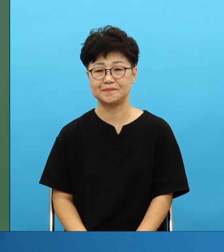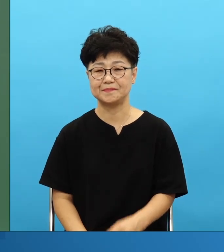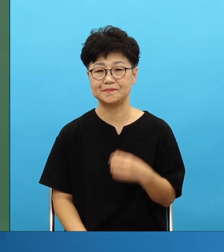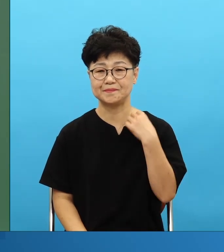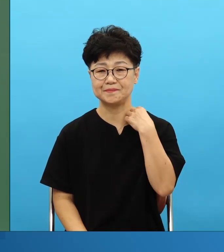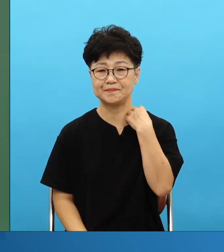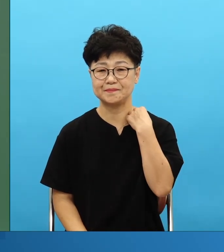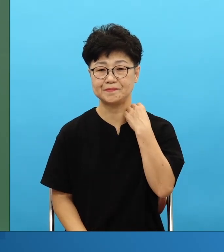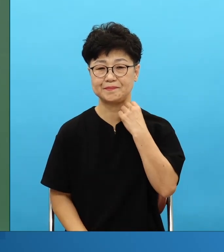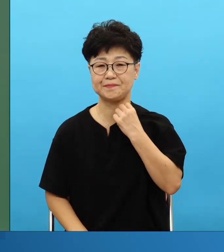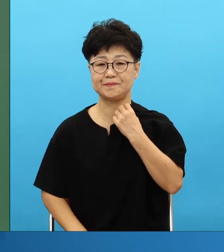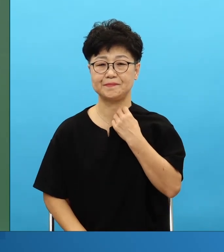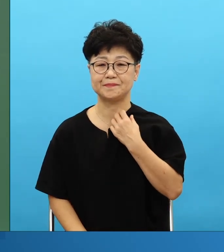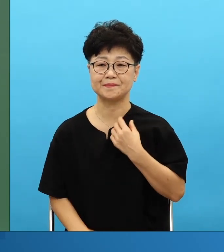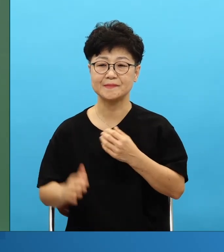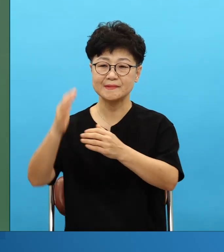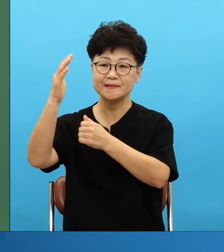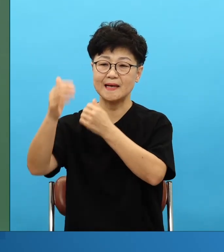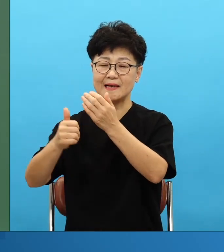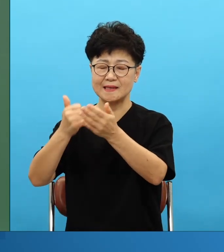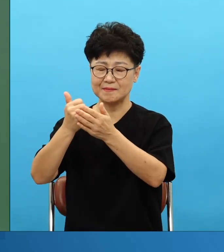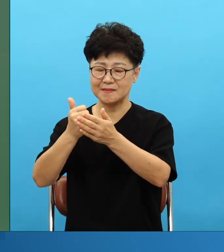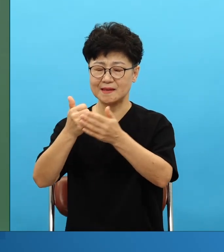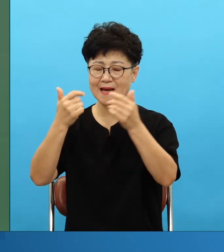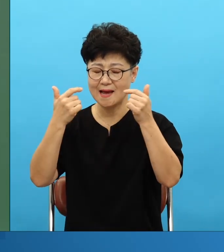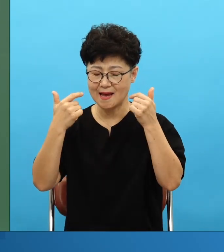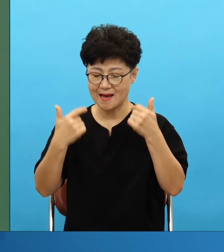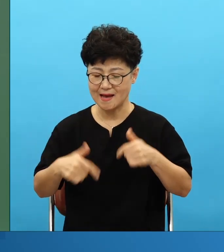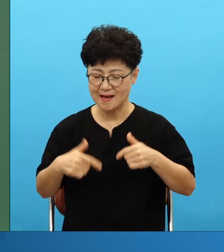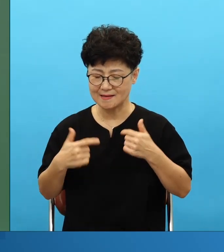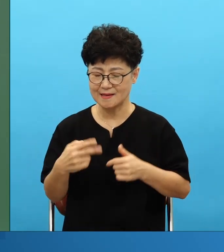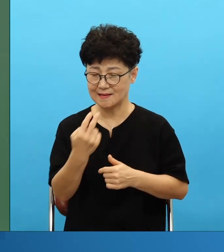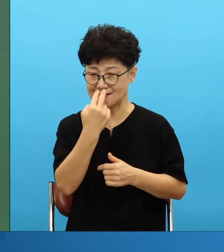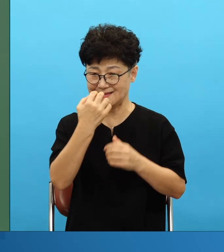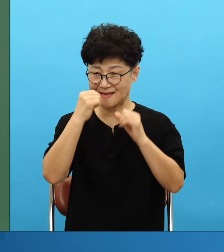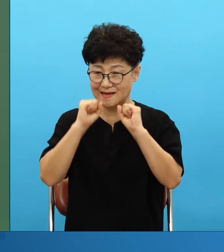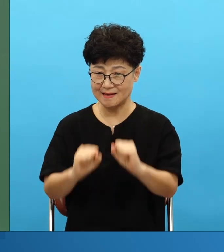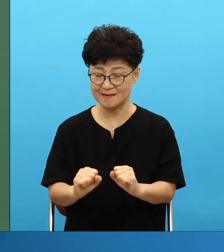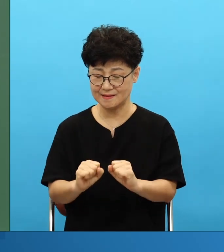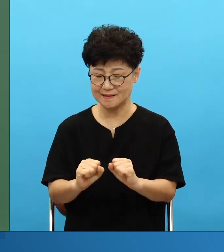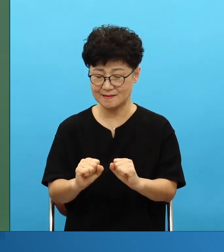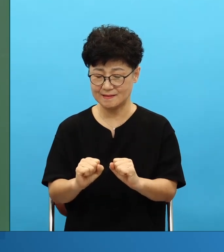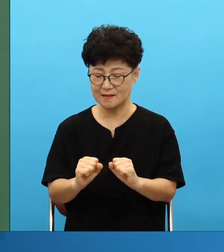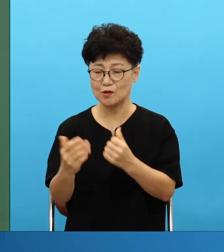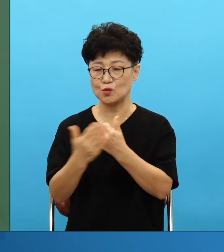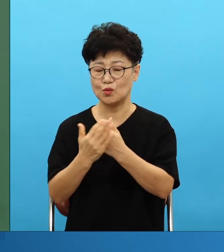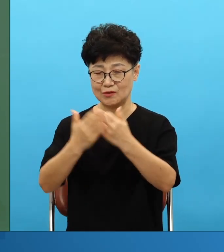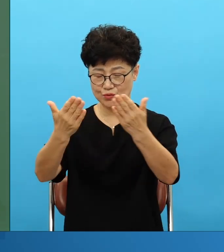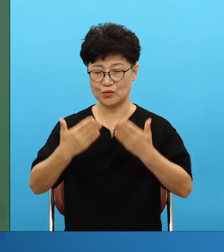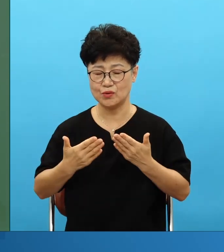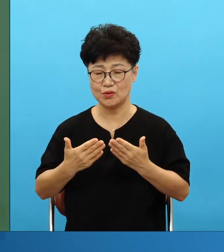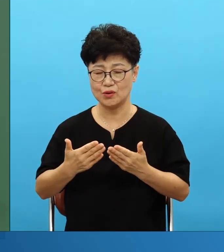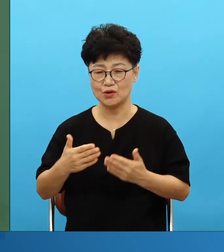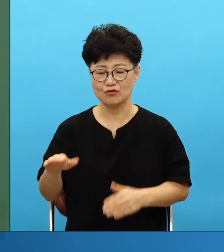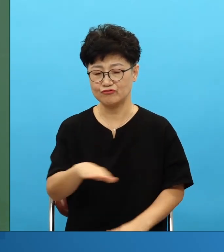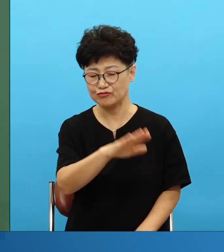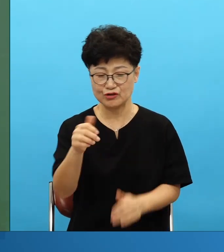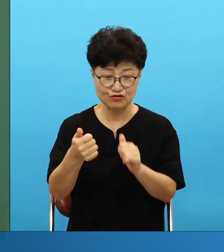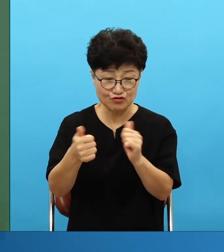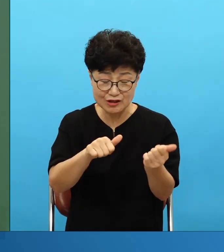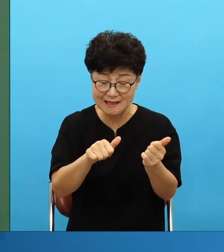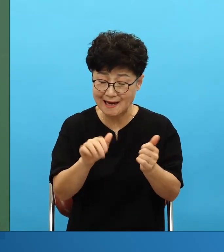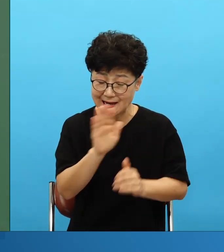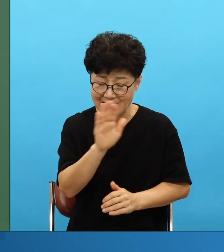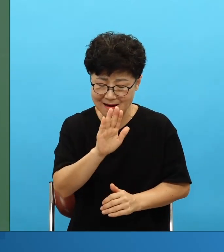경우도 무슨 일이 있어도 죽지 않고 혼자 살아남도록 만든 거예요. And no matter what the situation, God has made us that we will not die up, but we'll be able